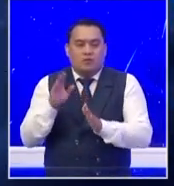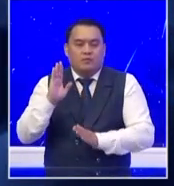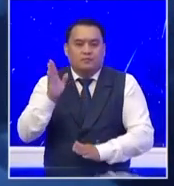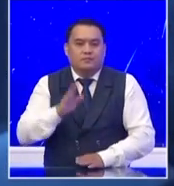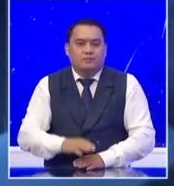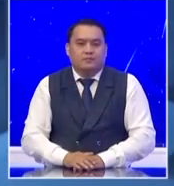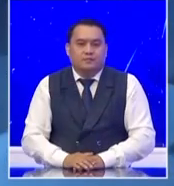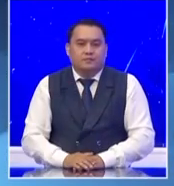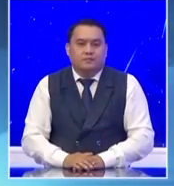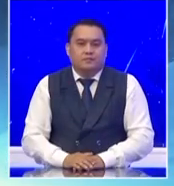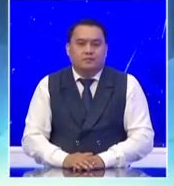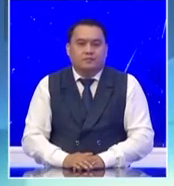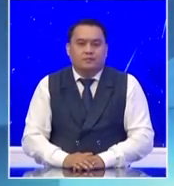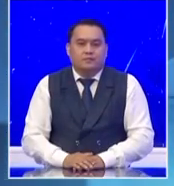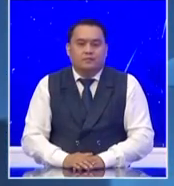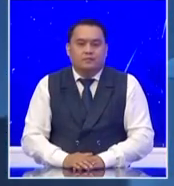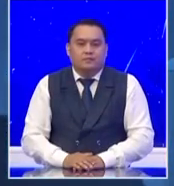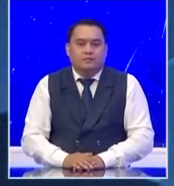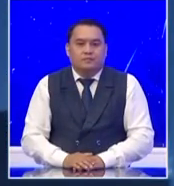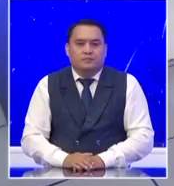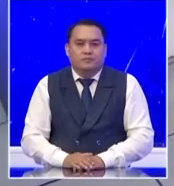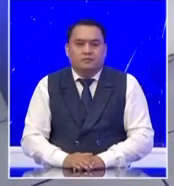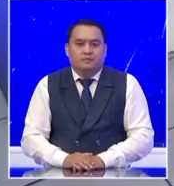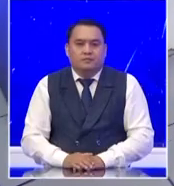Цой, Сеть Юсимек, телеканал ЖТСУ, Талдыкурган.